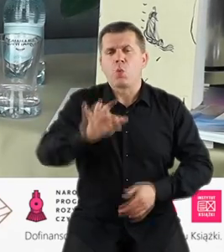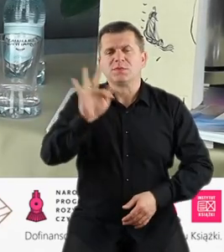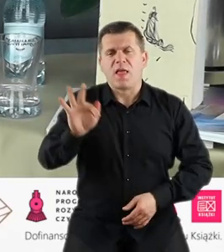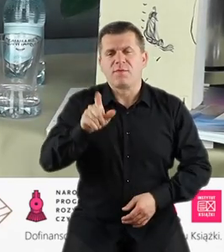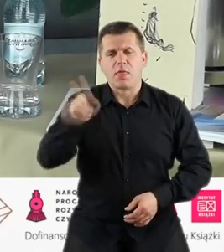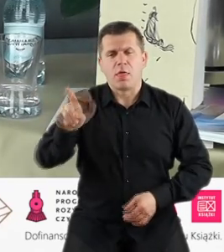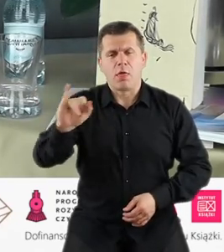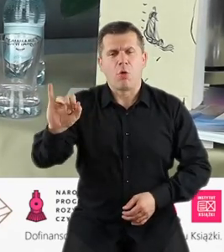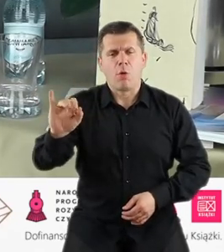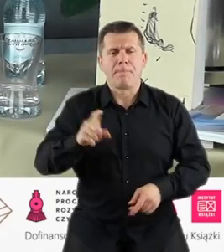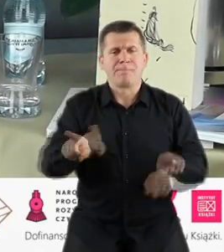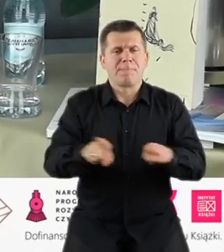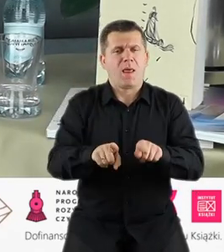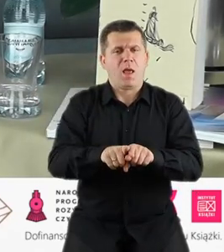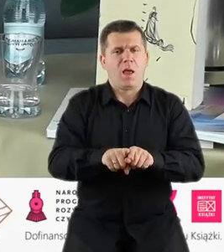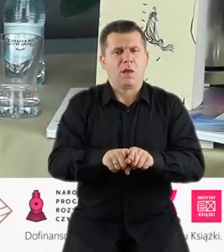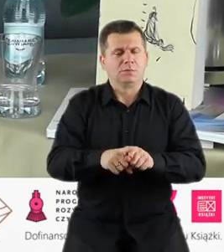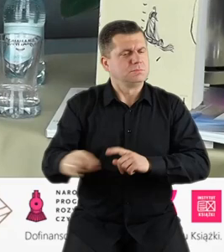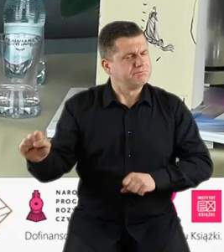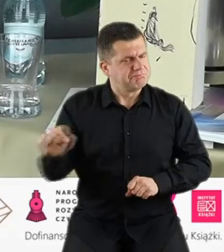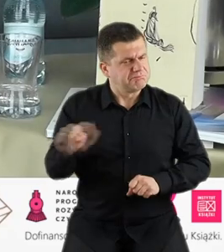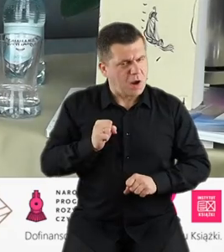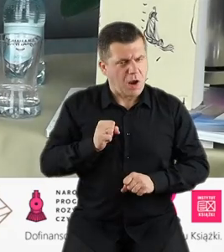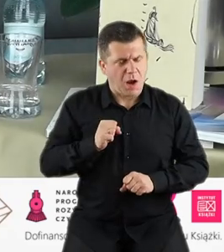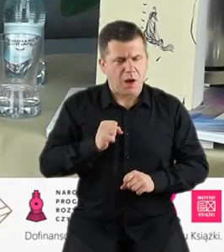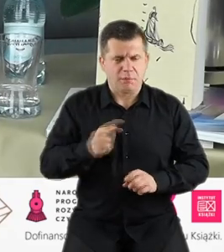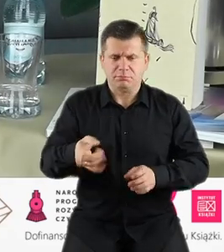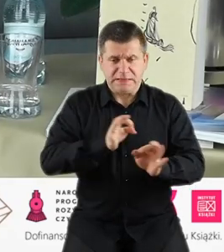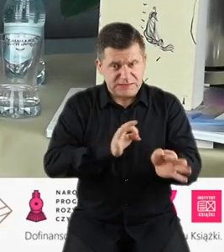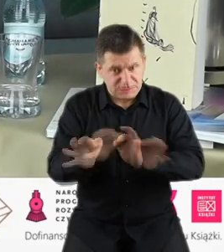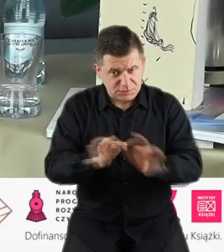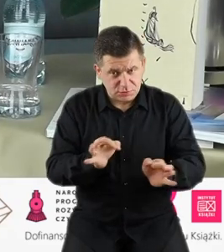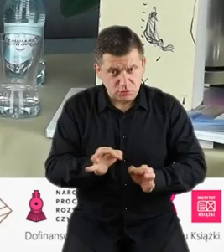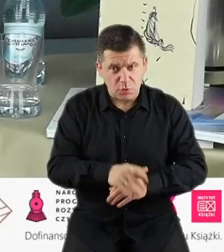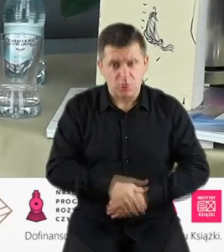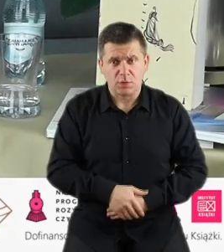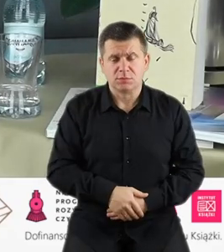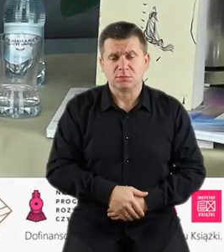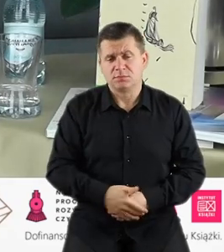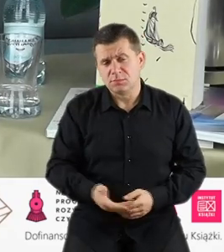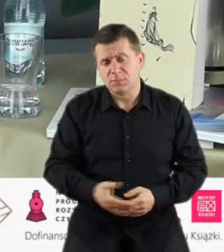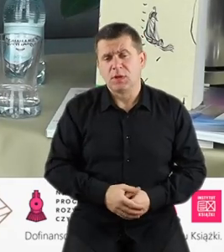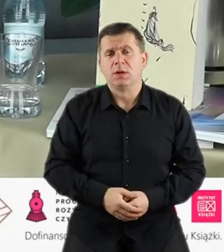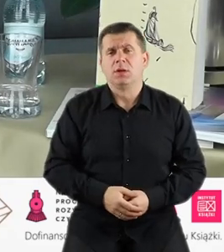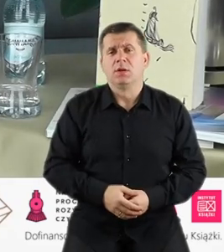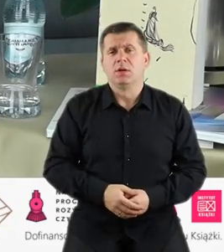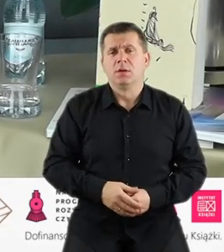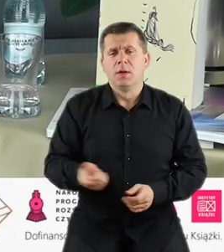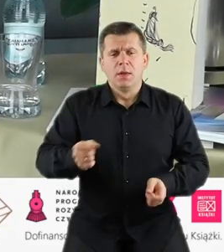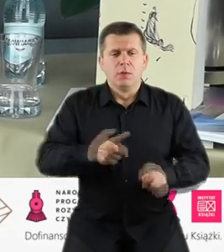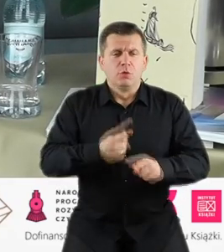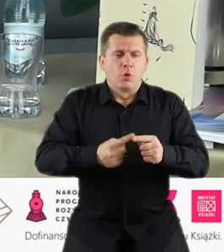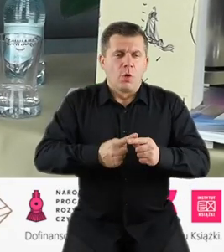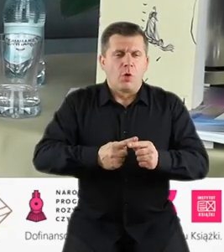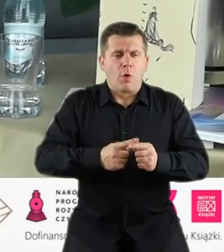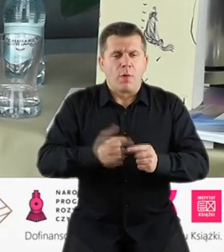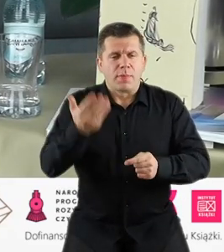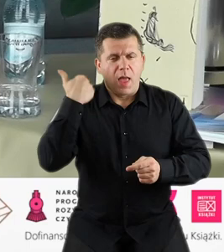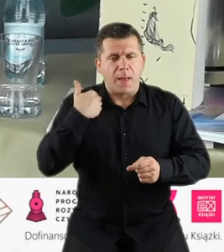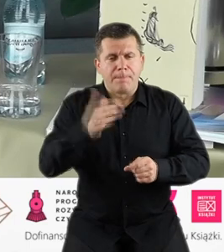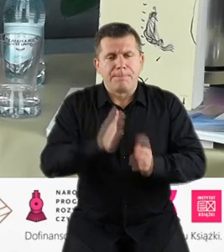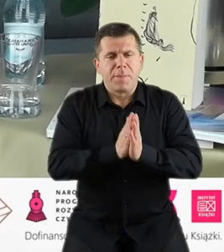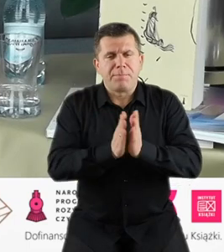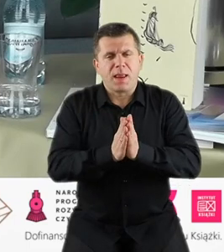i jego bracia. Fantastyczna rzecz, niby historyczna, ale niby fabularyzowana, niby biblijna opowieść, ale jest